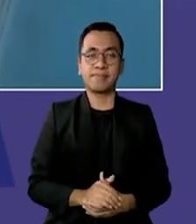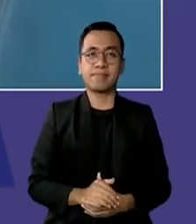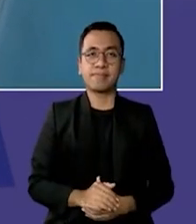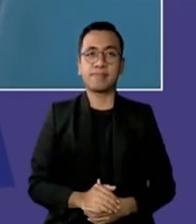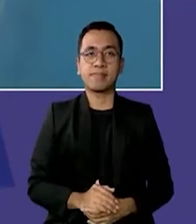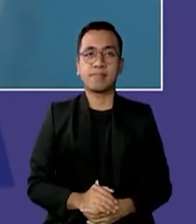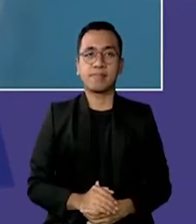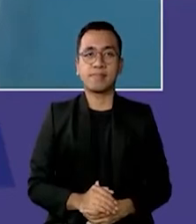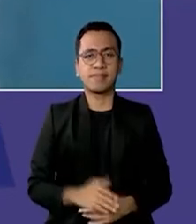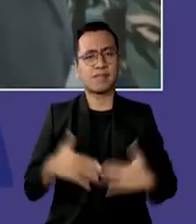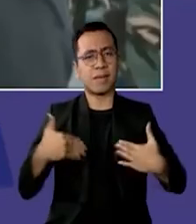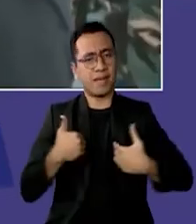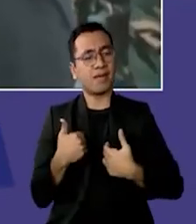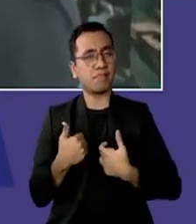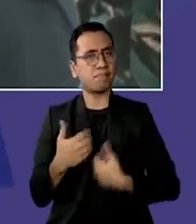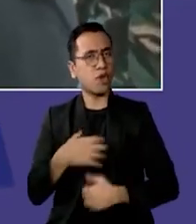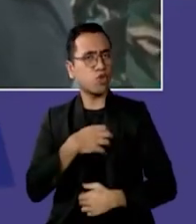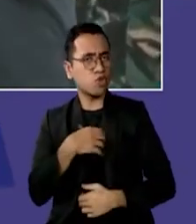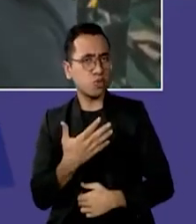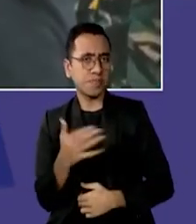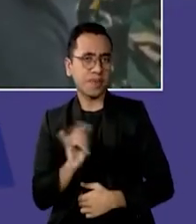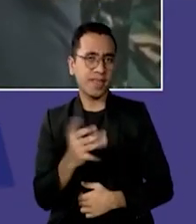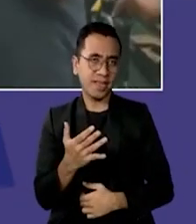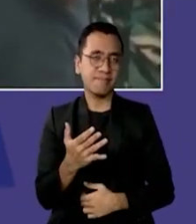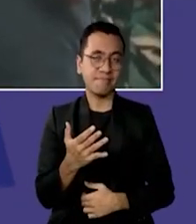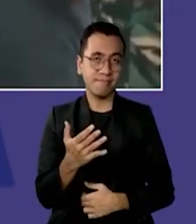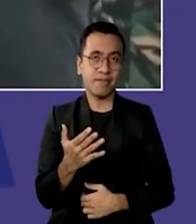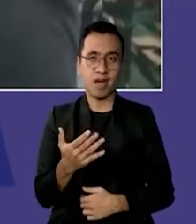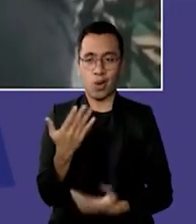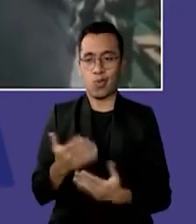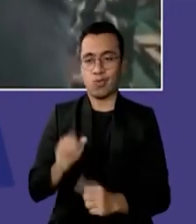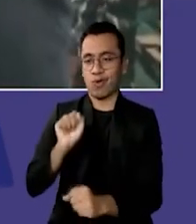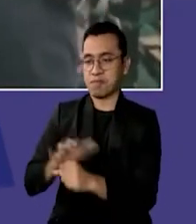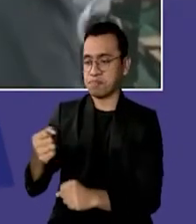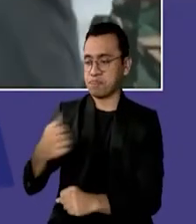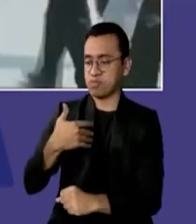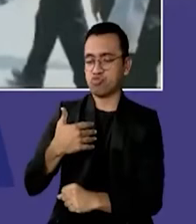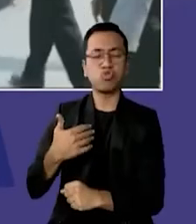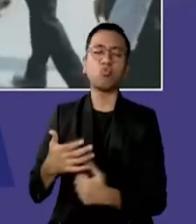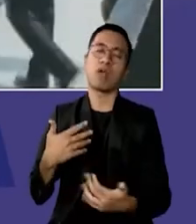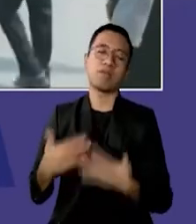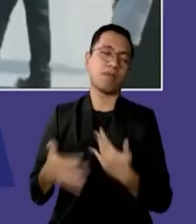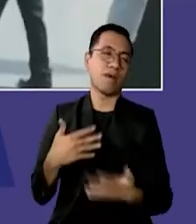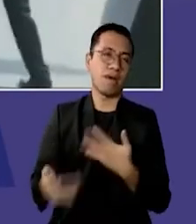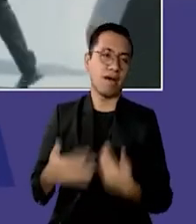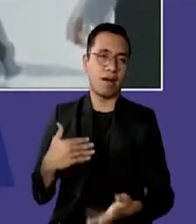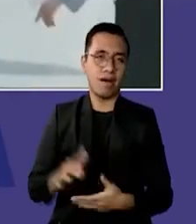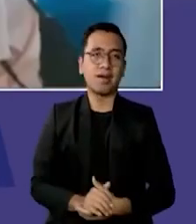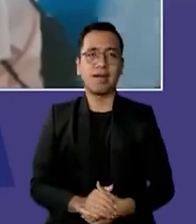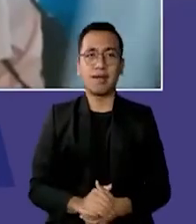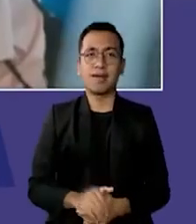lapangan ini ya udeh kalau udah kalau memang saya nasib ya kena ya kenallah ada-ada memang